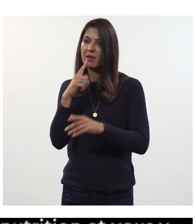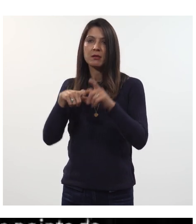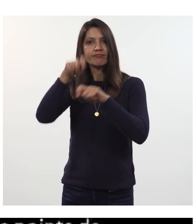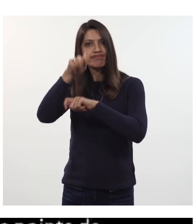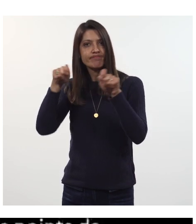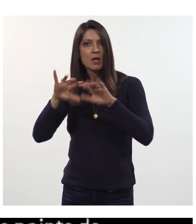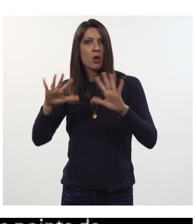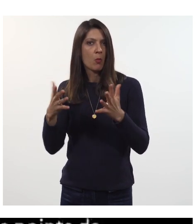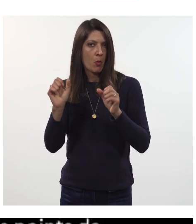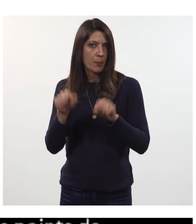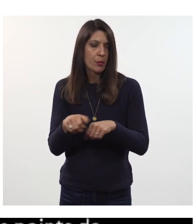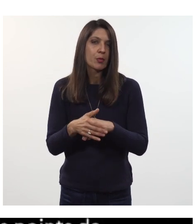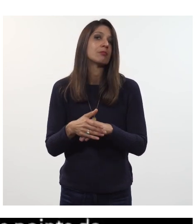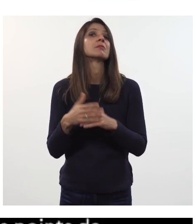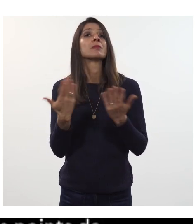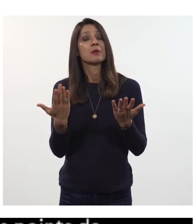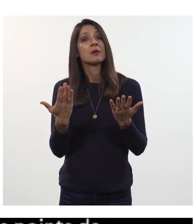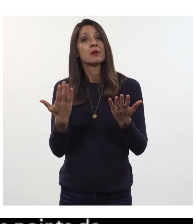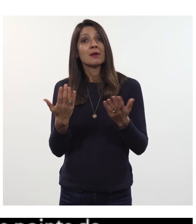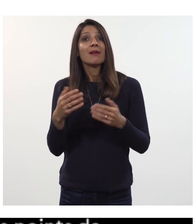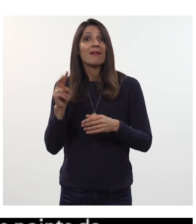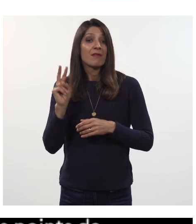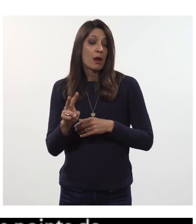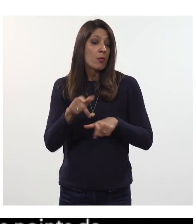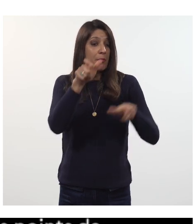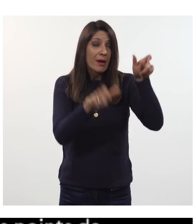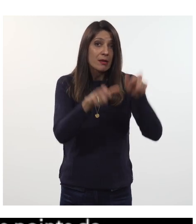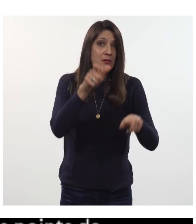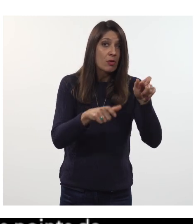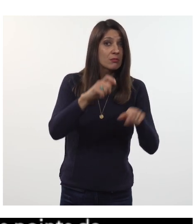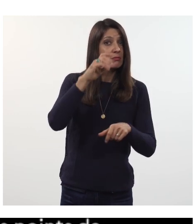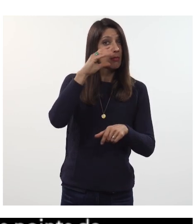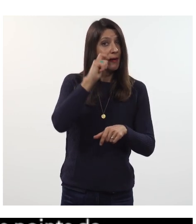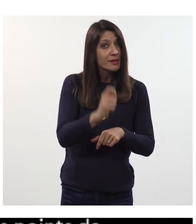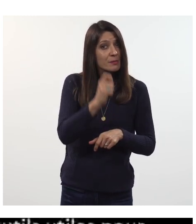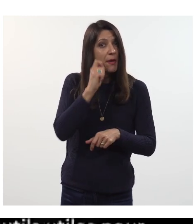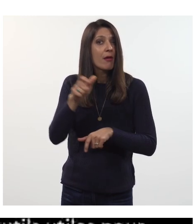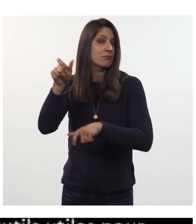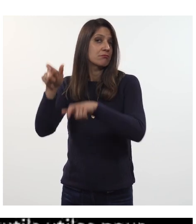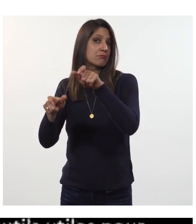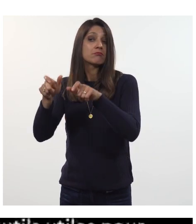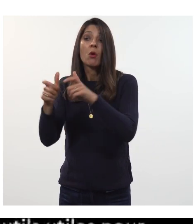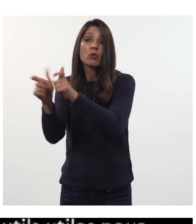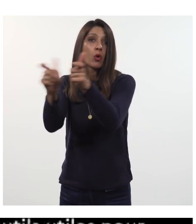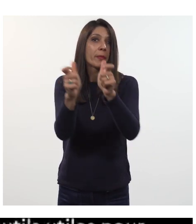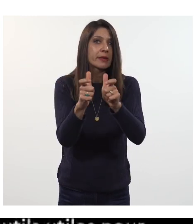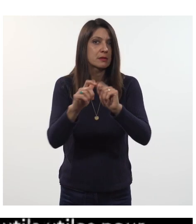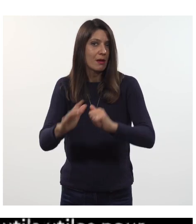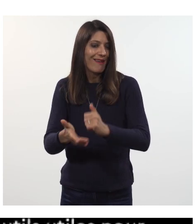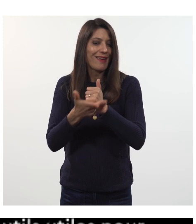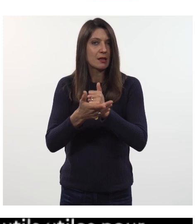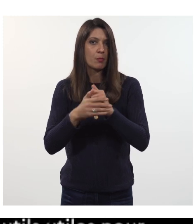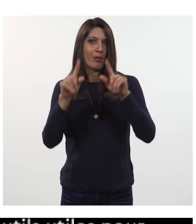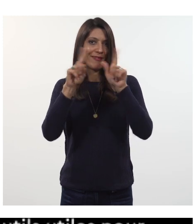fois, vous voyez tous les experts ou tous les organismes qui ont contribué à l'élaboration de ces fiches. Comme vous pouvez le constater,